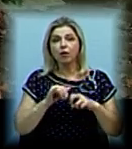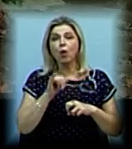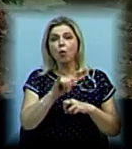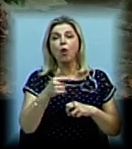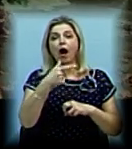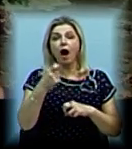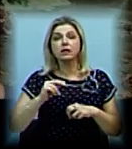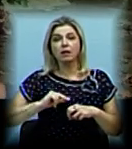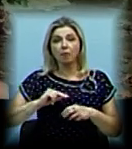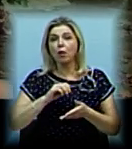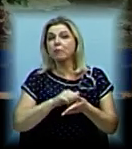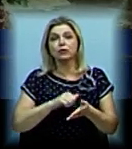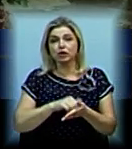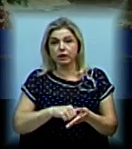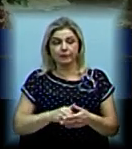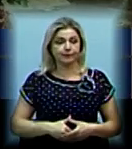причину.